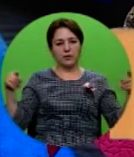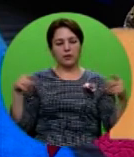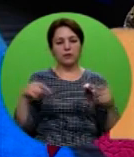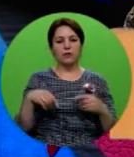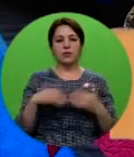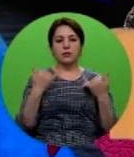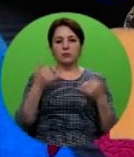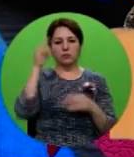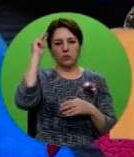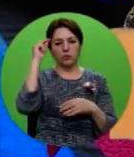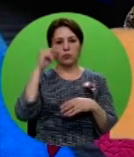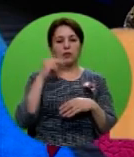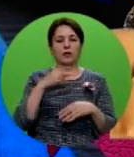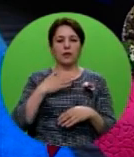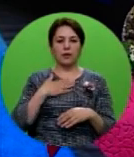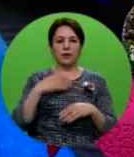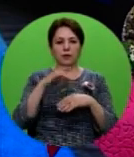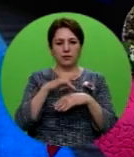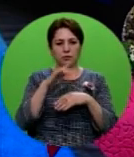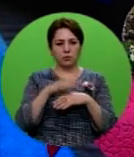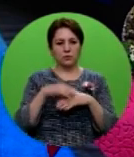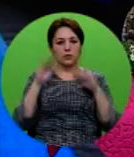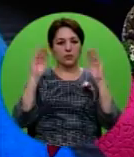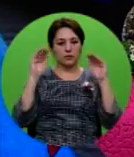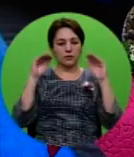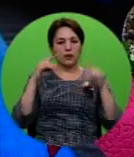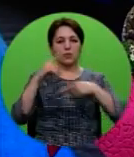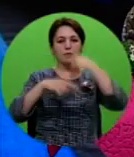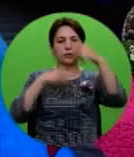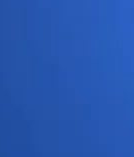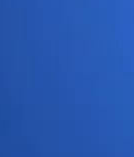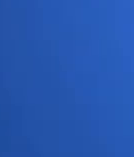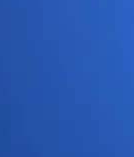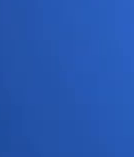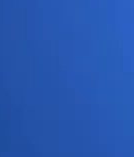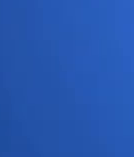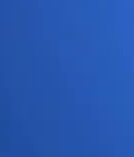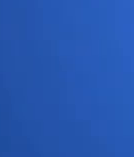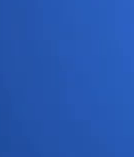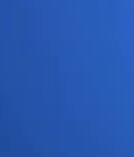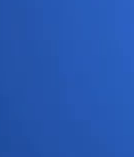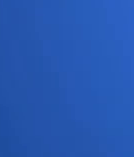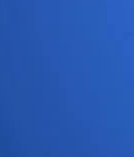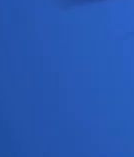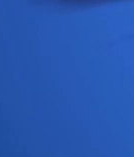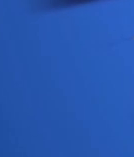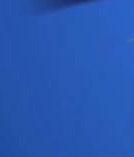Сегодняшний урок я закончила. До свидания, до следующих встреч.